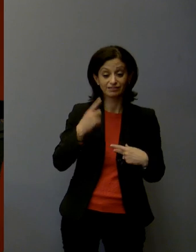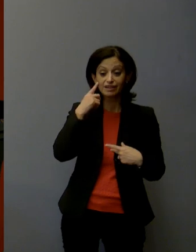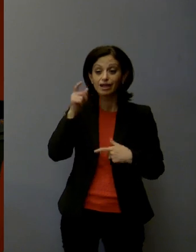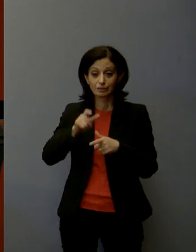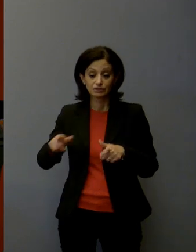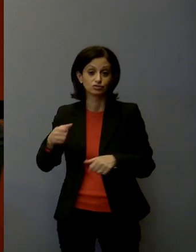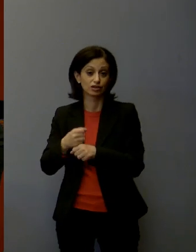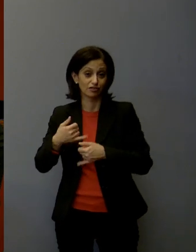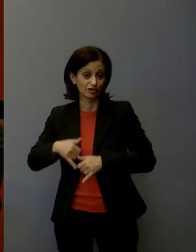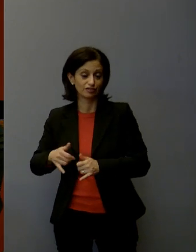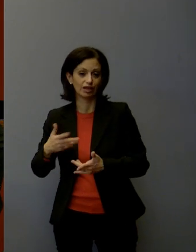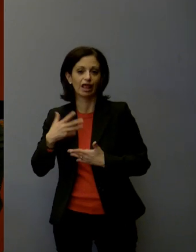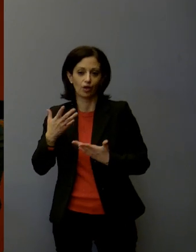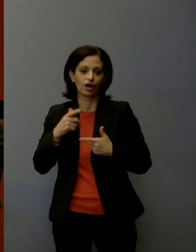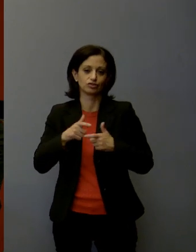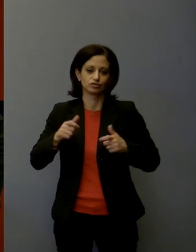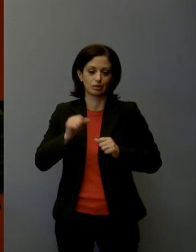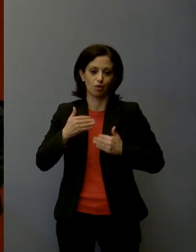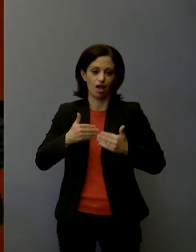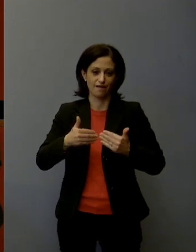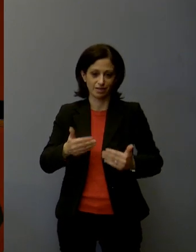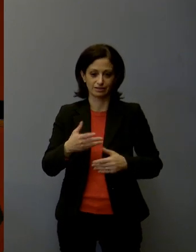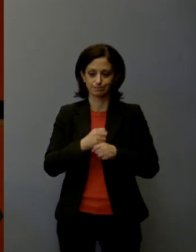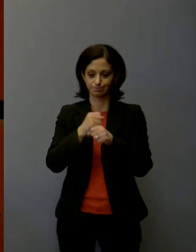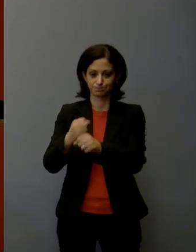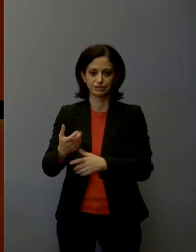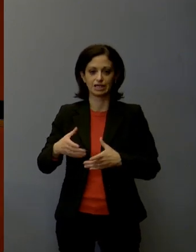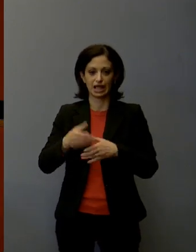e gente che fa dei figli e passo la parola